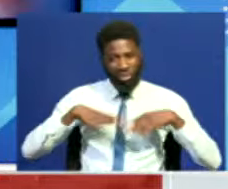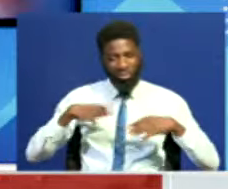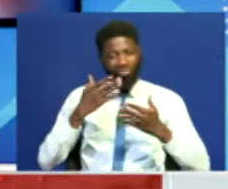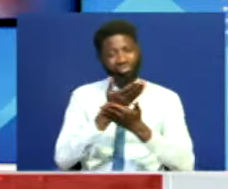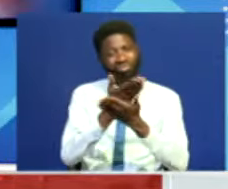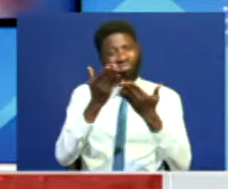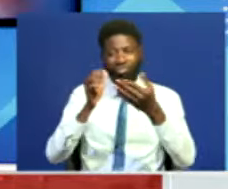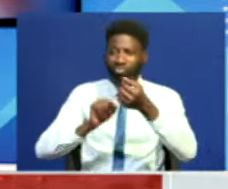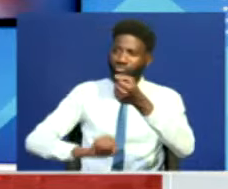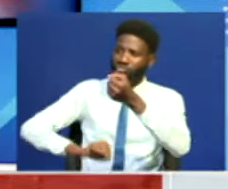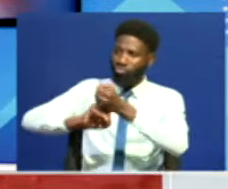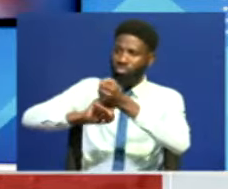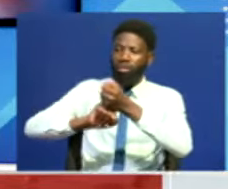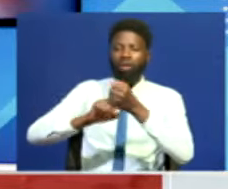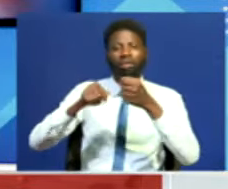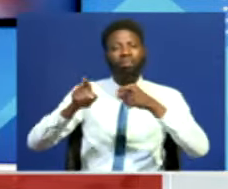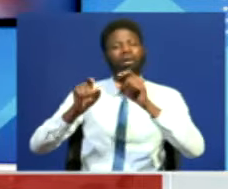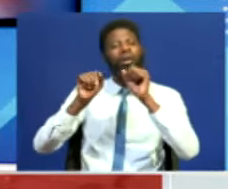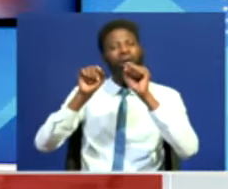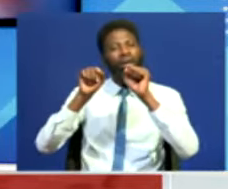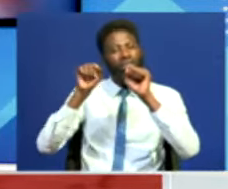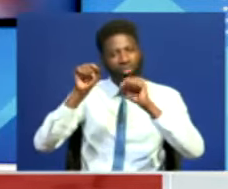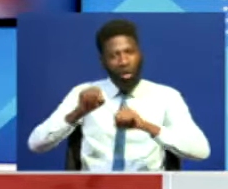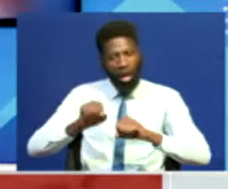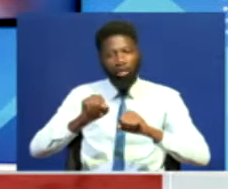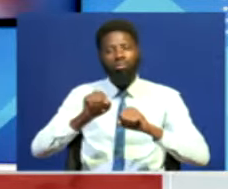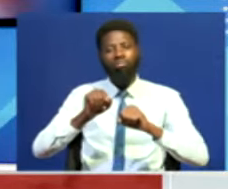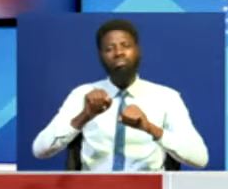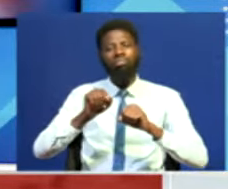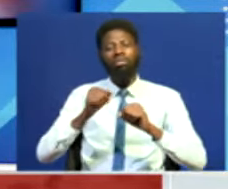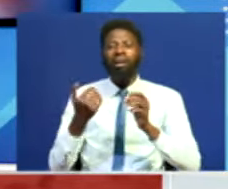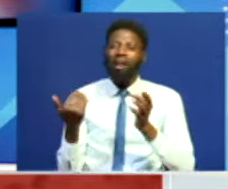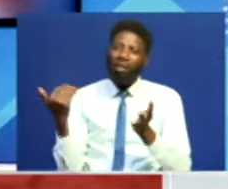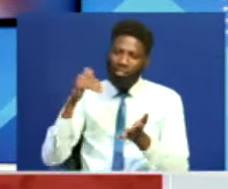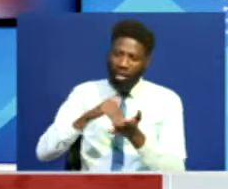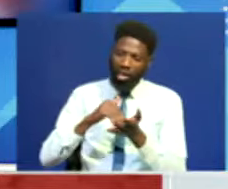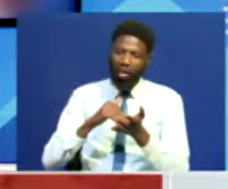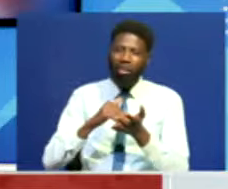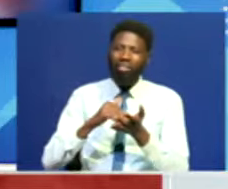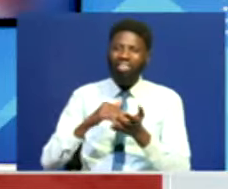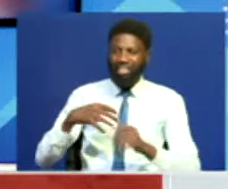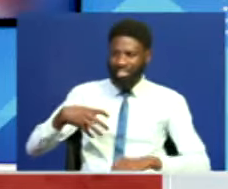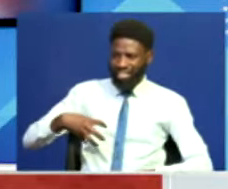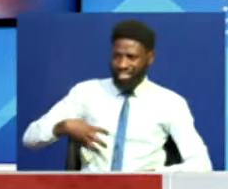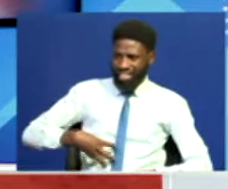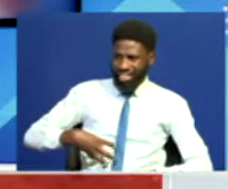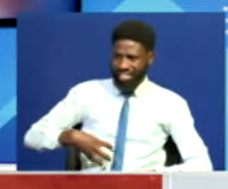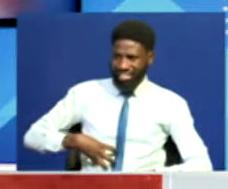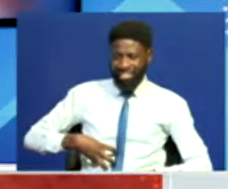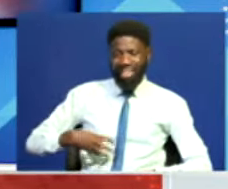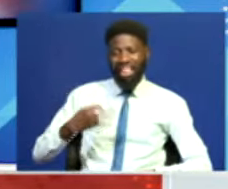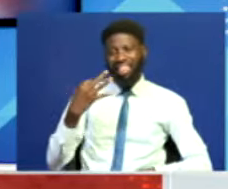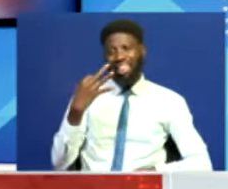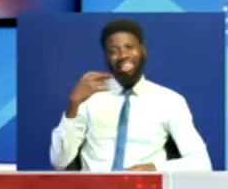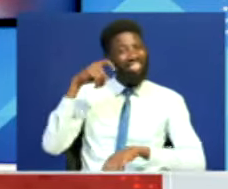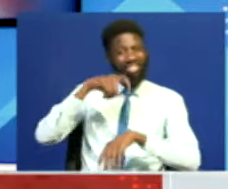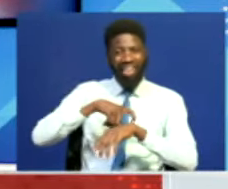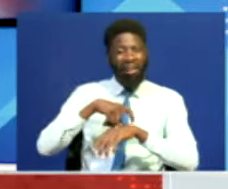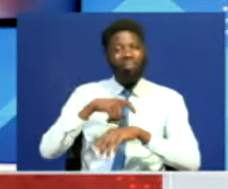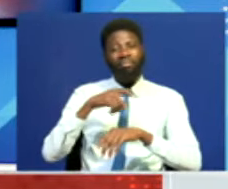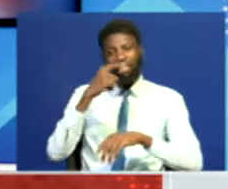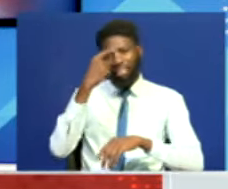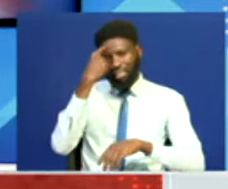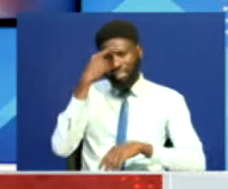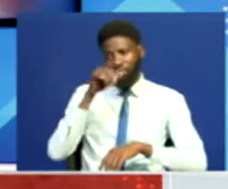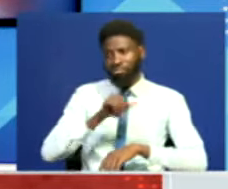ili kumwezesha kufanyiwa matibabu ya upachikaji figo kwa mara ya tatu kule nchini India. Fyona Wanjiku akiwa na babake